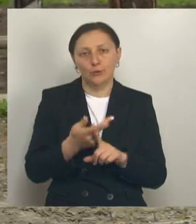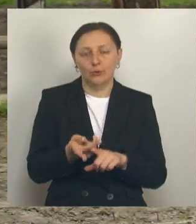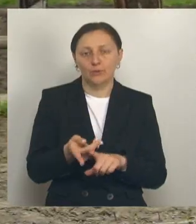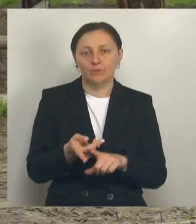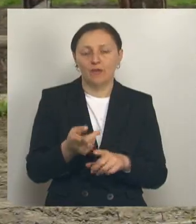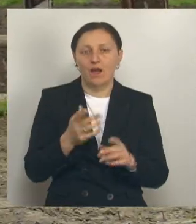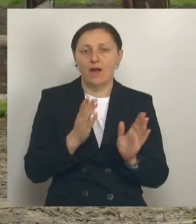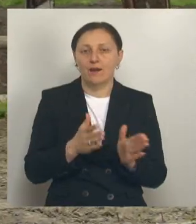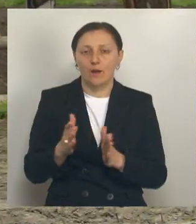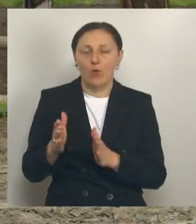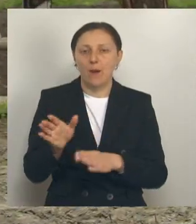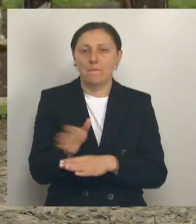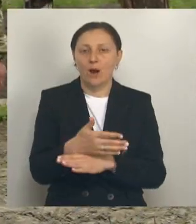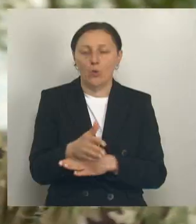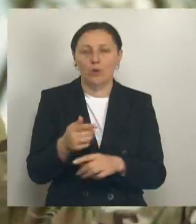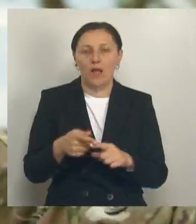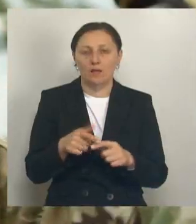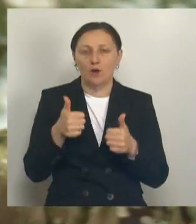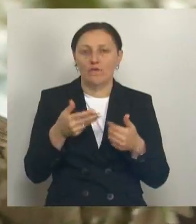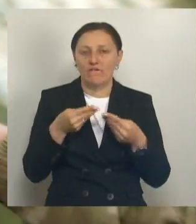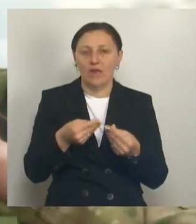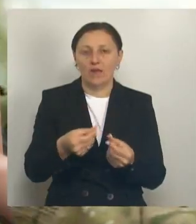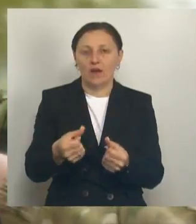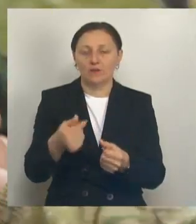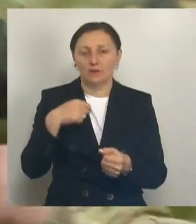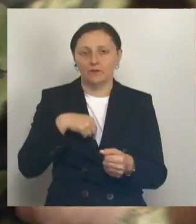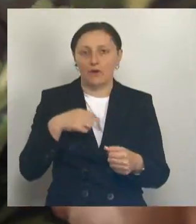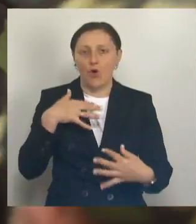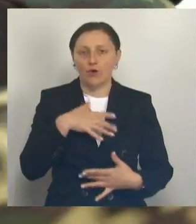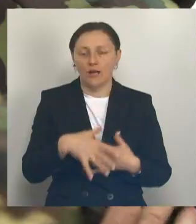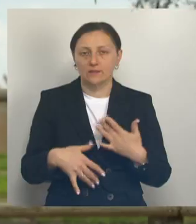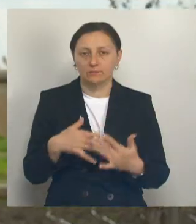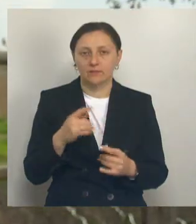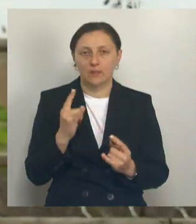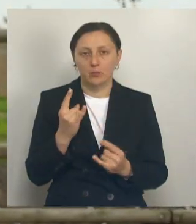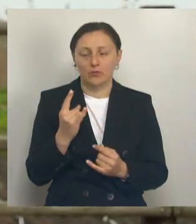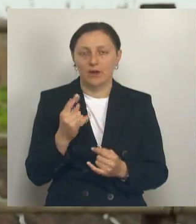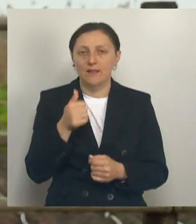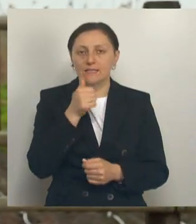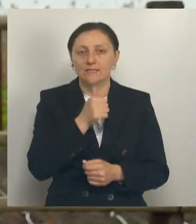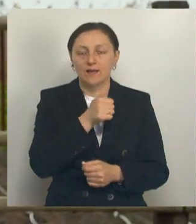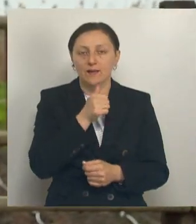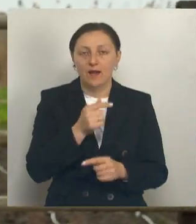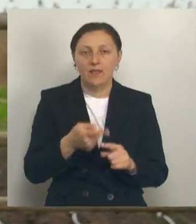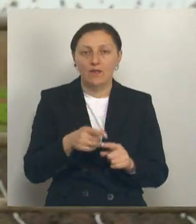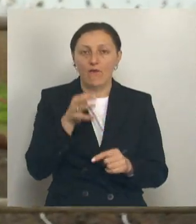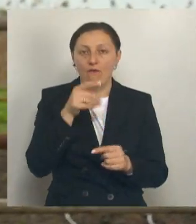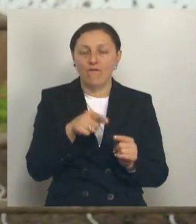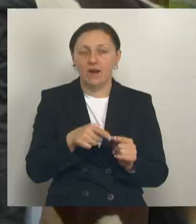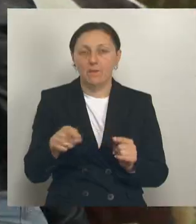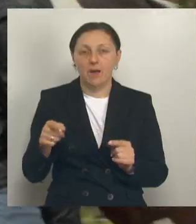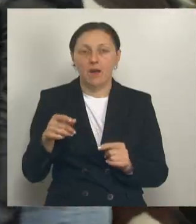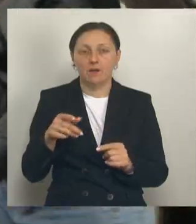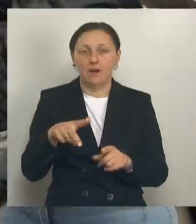регулярные конные прогулки хорошо влияют не только состояние ребенка секрет в том что во время катания человек